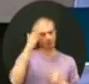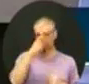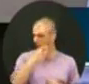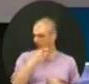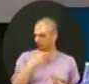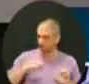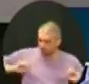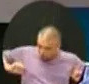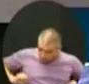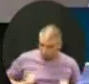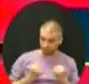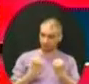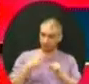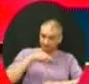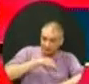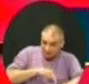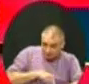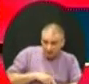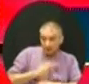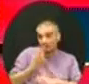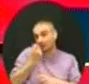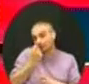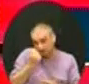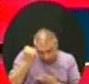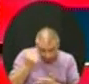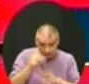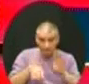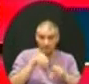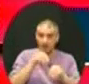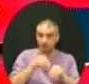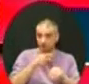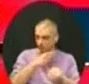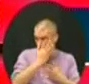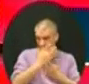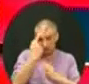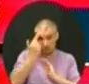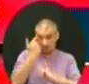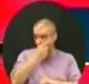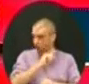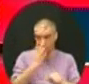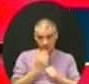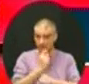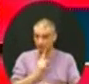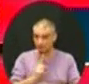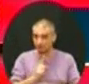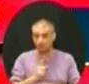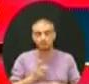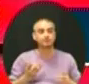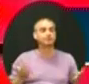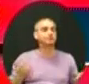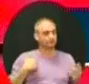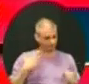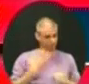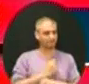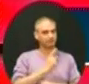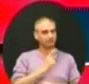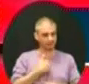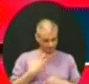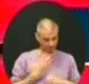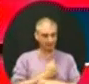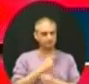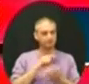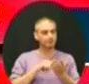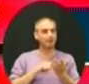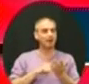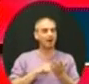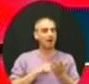אומרת, אתה משקיע מאמץ וזמן ואולי גם כסף בפריימריז, שאתה יודע מראש שלא תנצח אותם? אני מנצח אותם. אני מנצח אותם